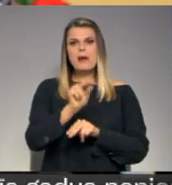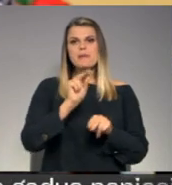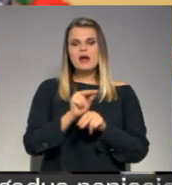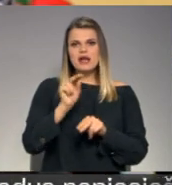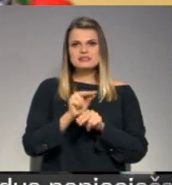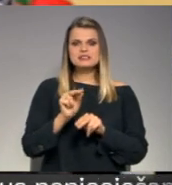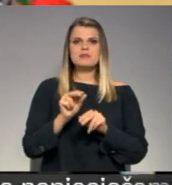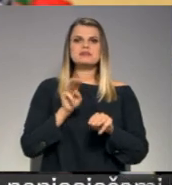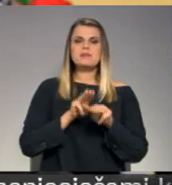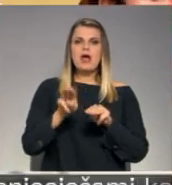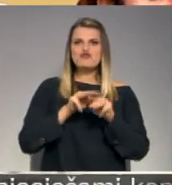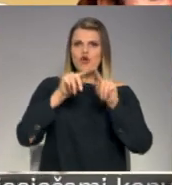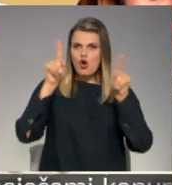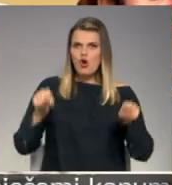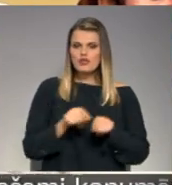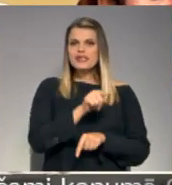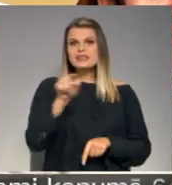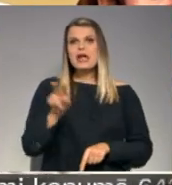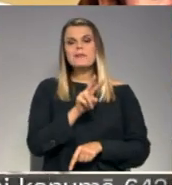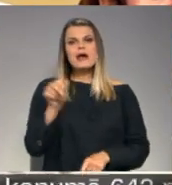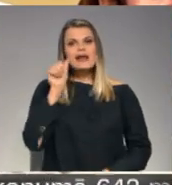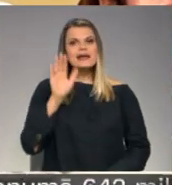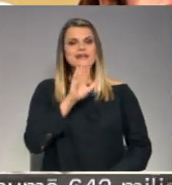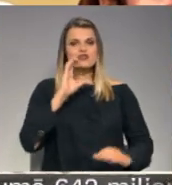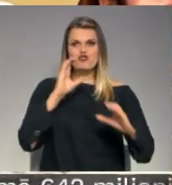apmācības rīku to profesiju pārstāvjiem, kas ikdienas